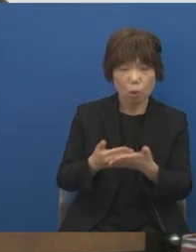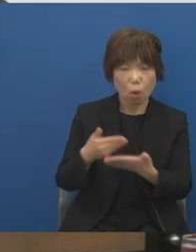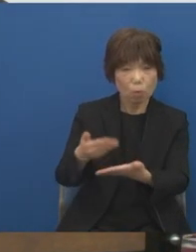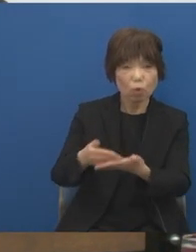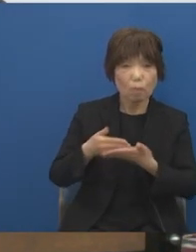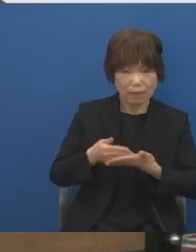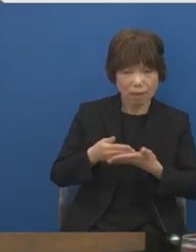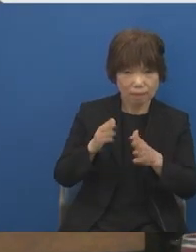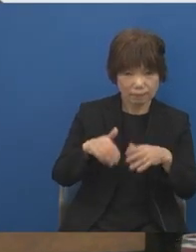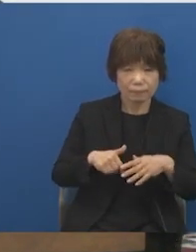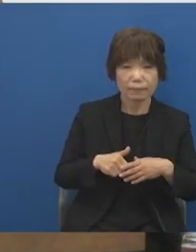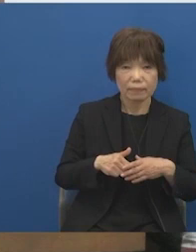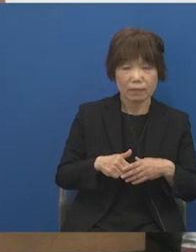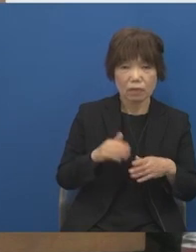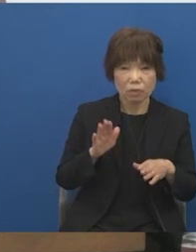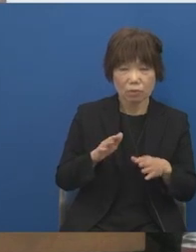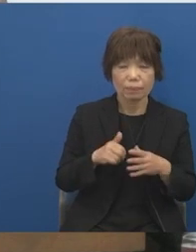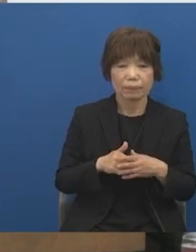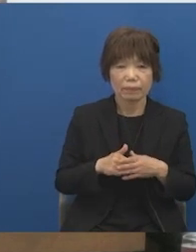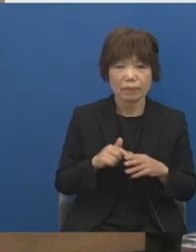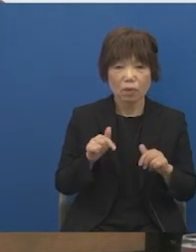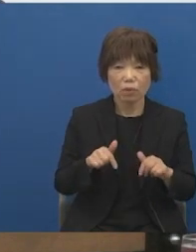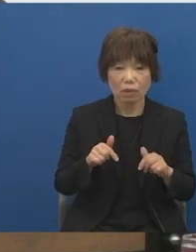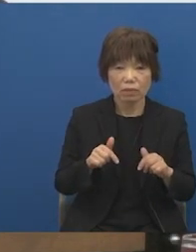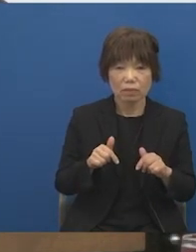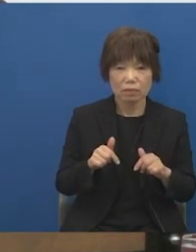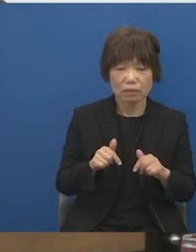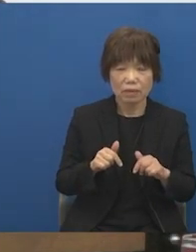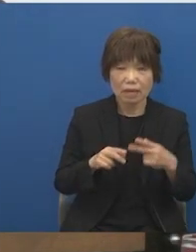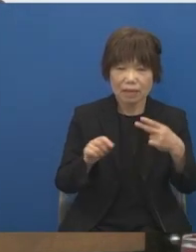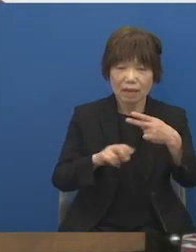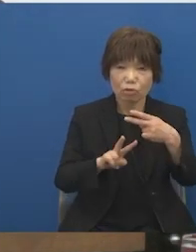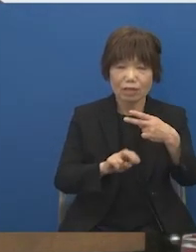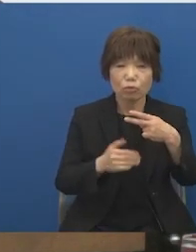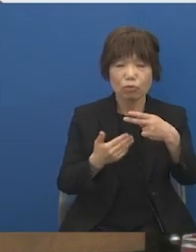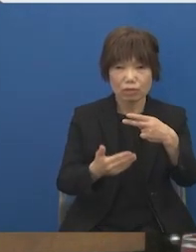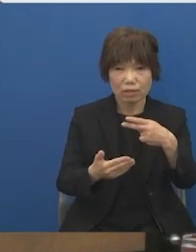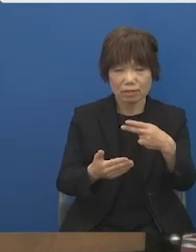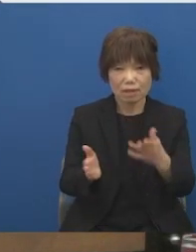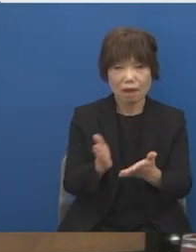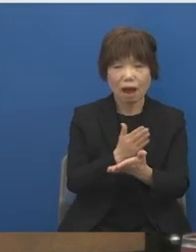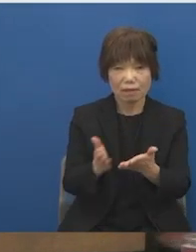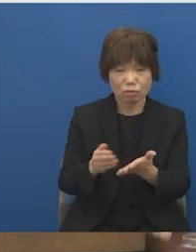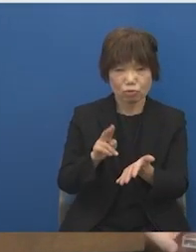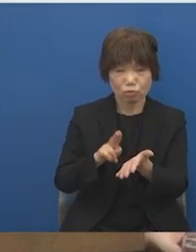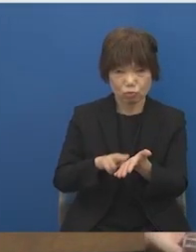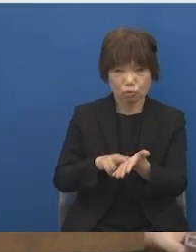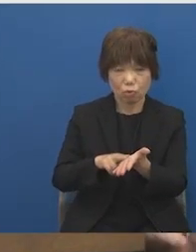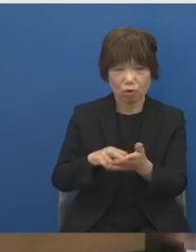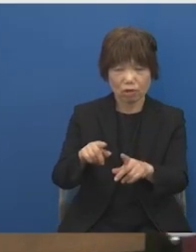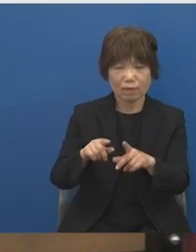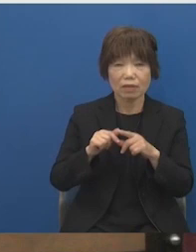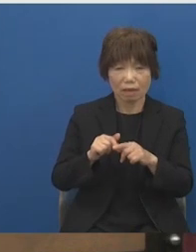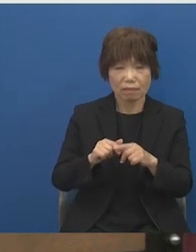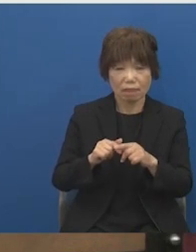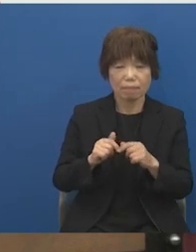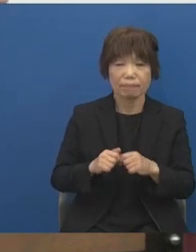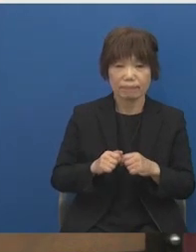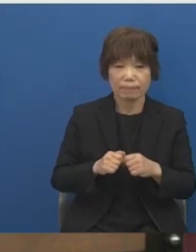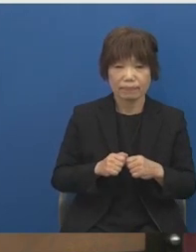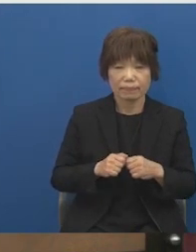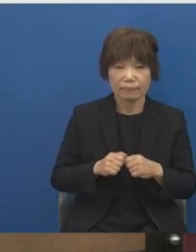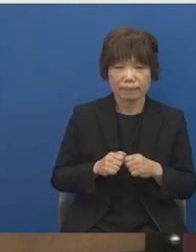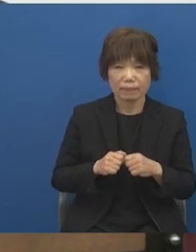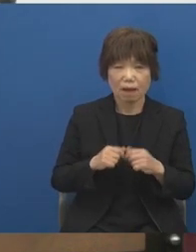。この度本年2月29日に判決の言い渡しがあったが、開発遅延の奇跡性